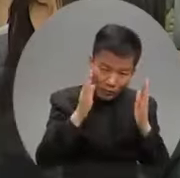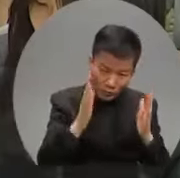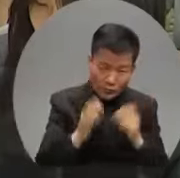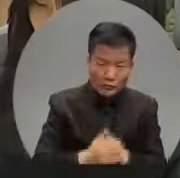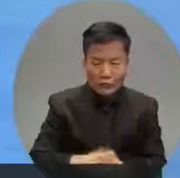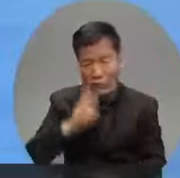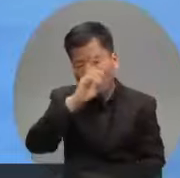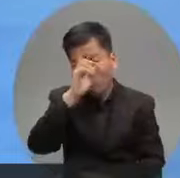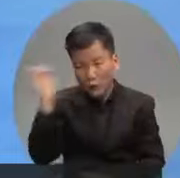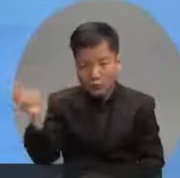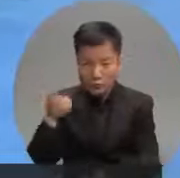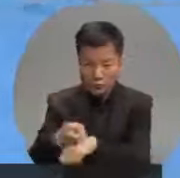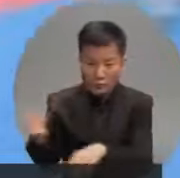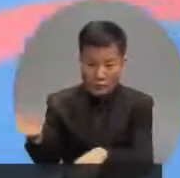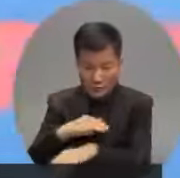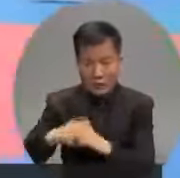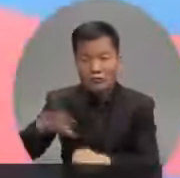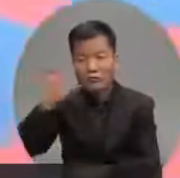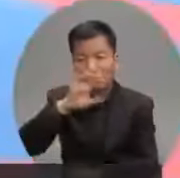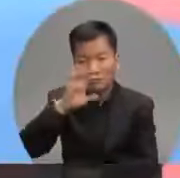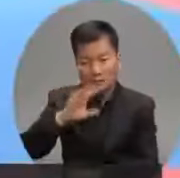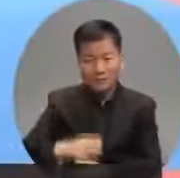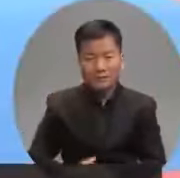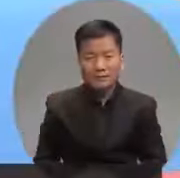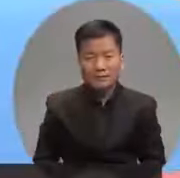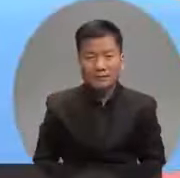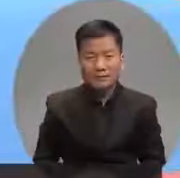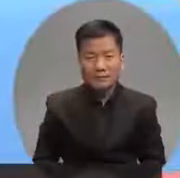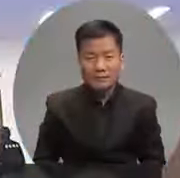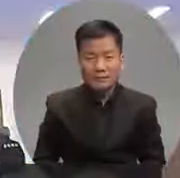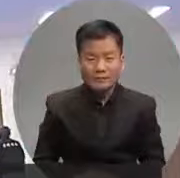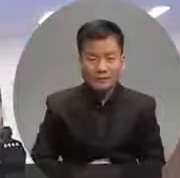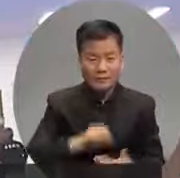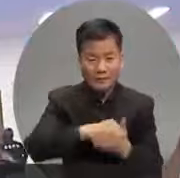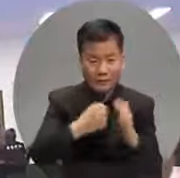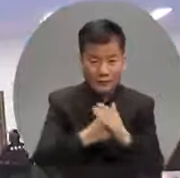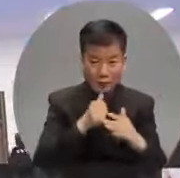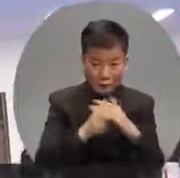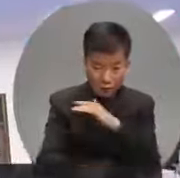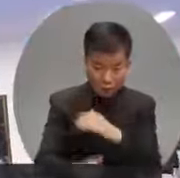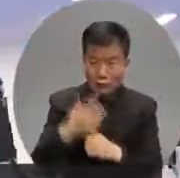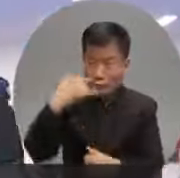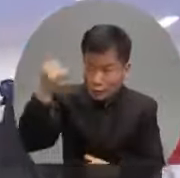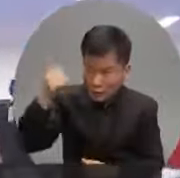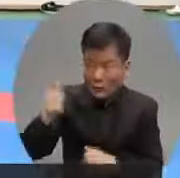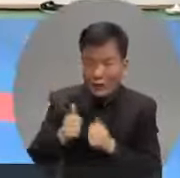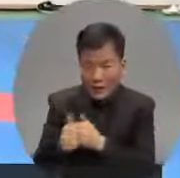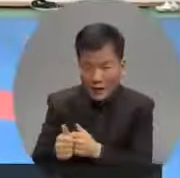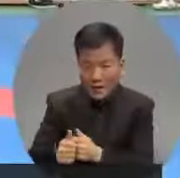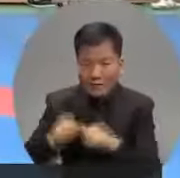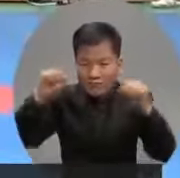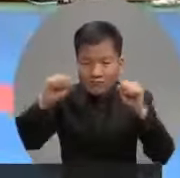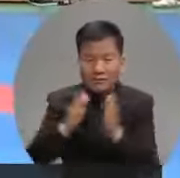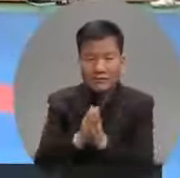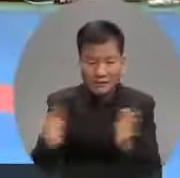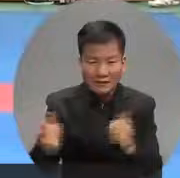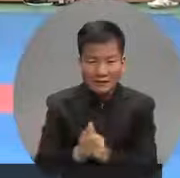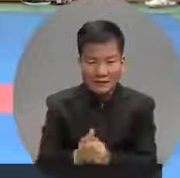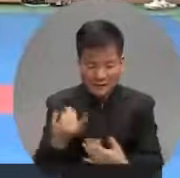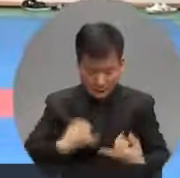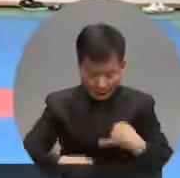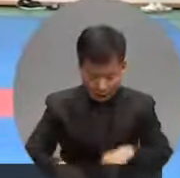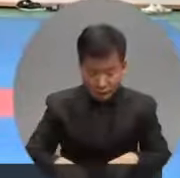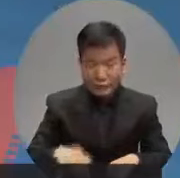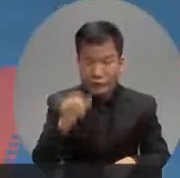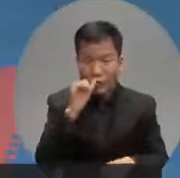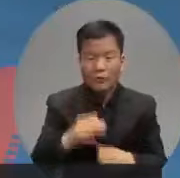받고 오후 2시 이후부터 훈련을 하게 됩니다. 태권도 선수 출신 부모님을 따라 운동을 시작한 쌍둥이 자매부터.